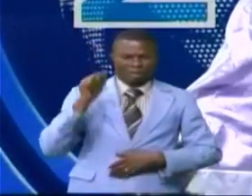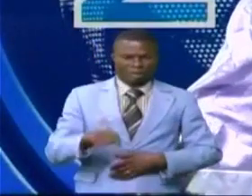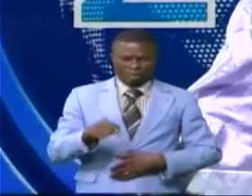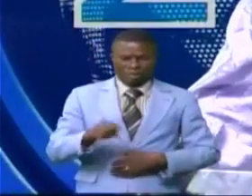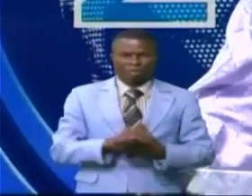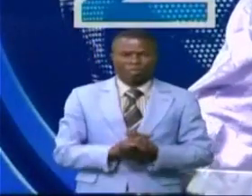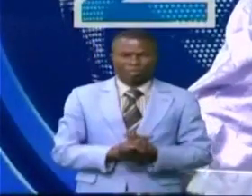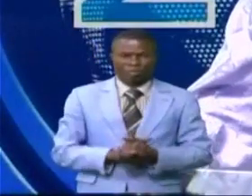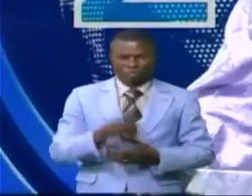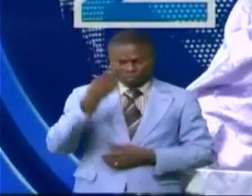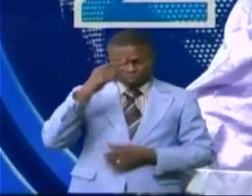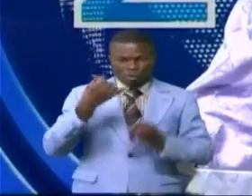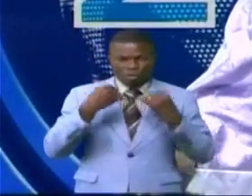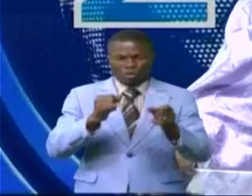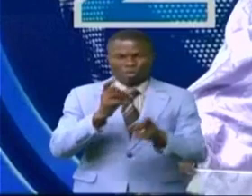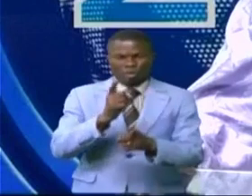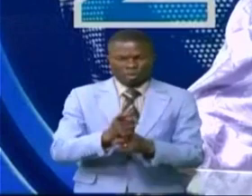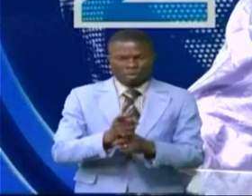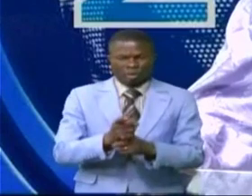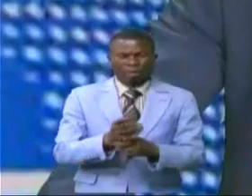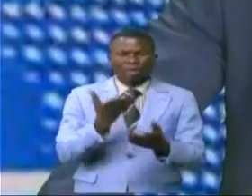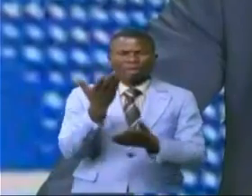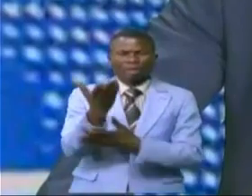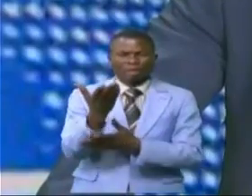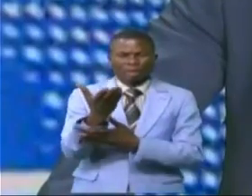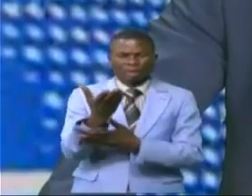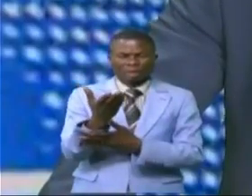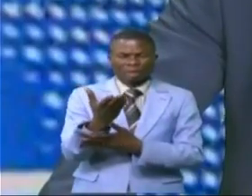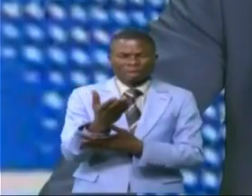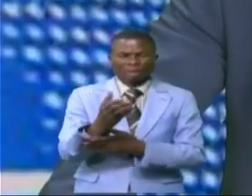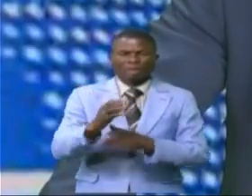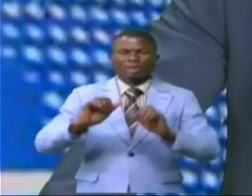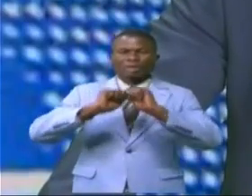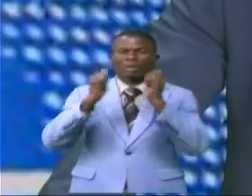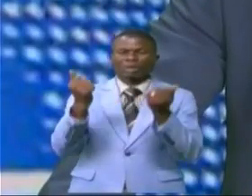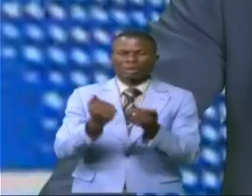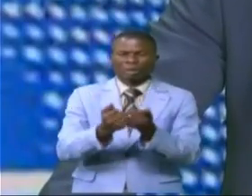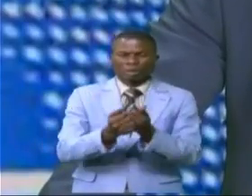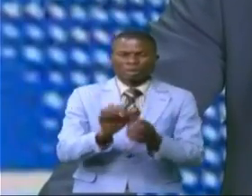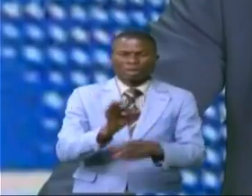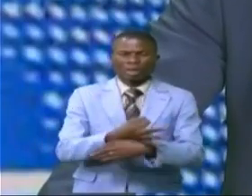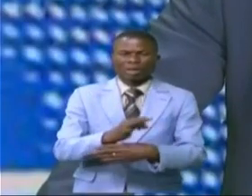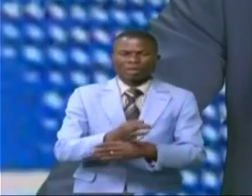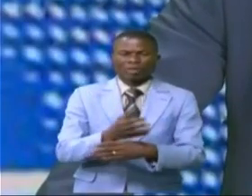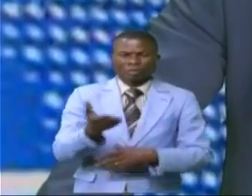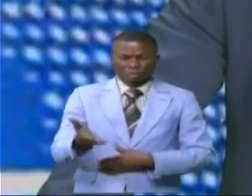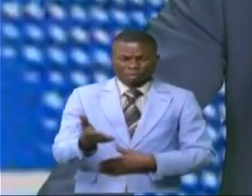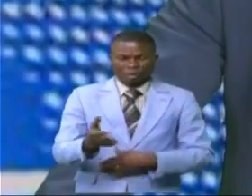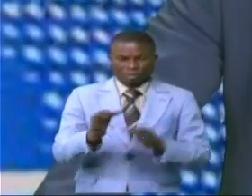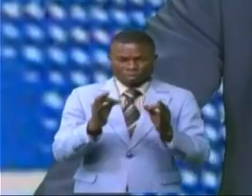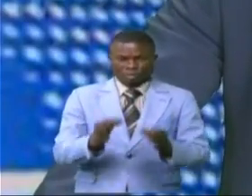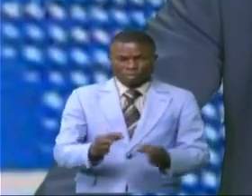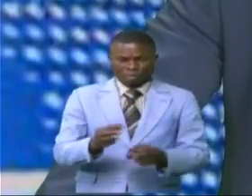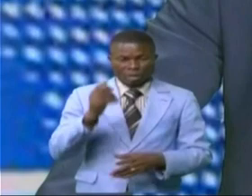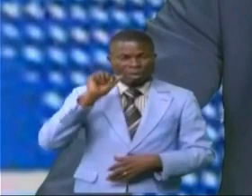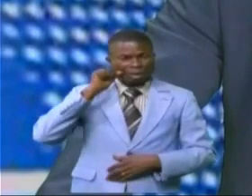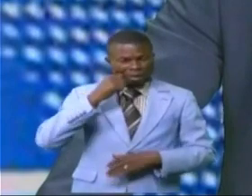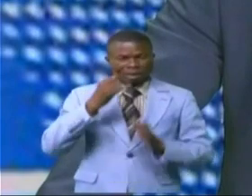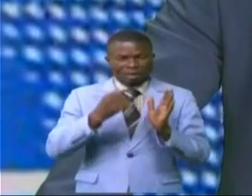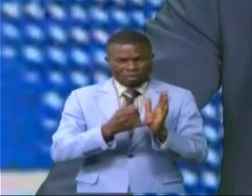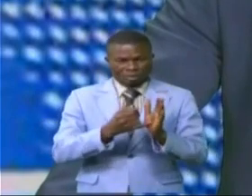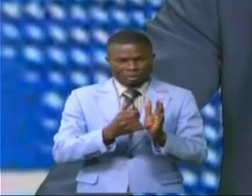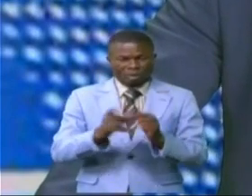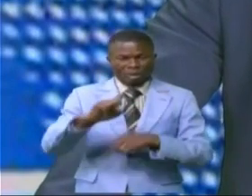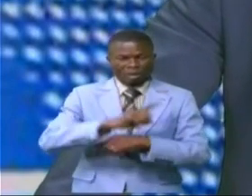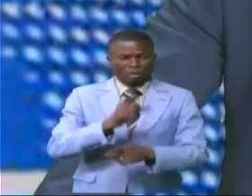Donc pour plus d'informations, prière de consulter ces agences sur les réseaux sociaux de la fédération. Mais pour demain déjà, parce que c'est le